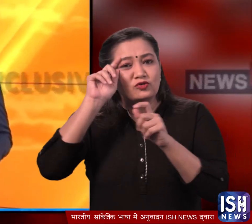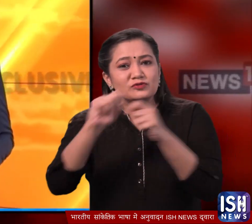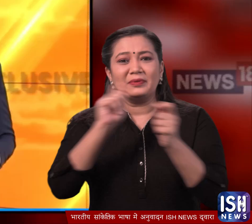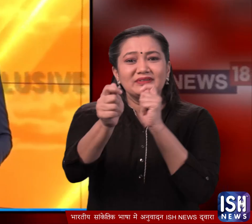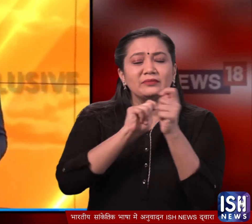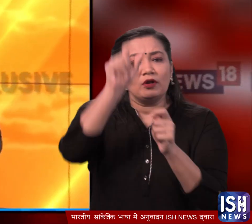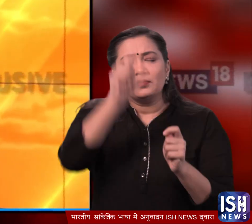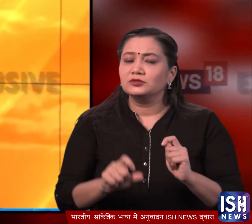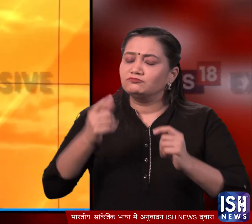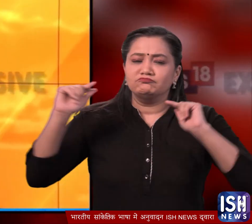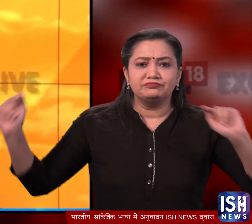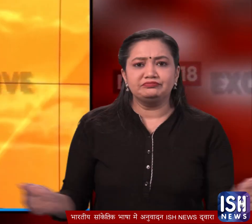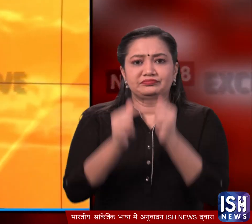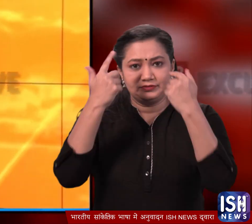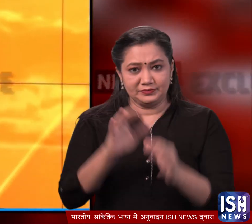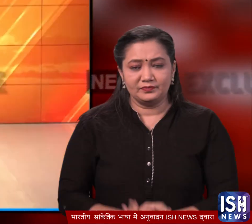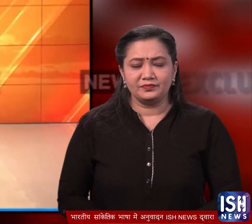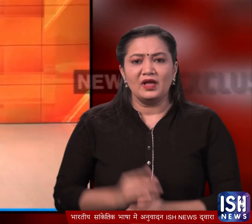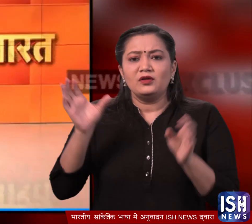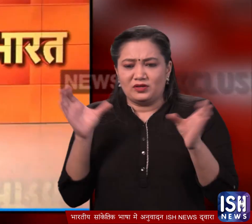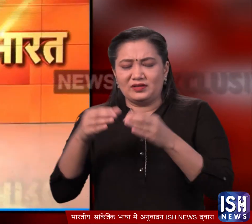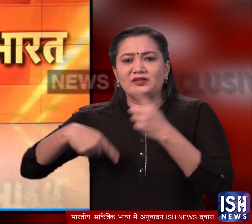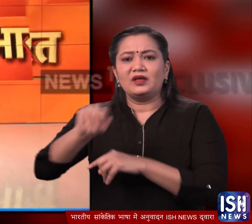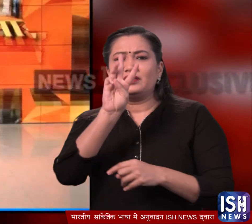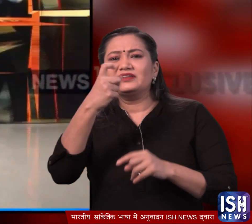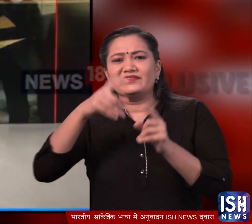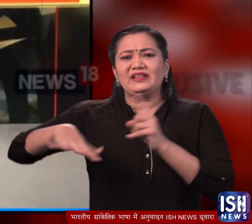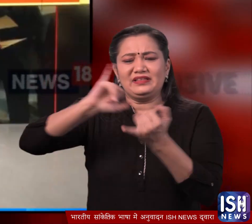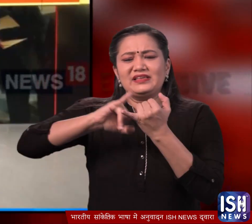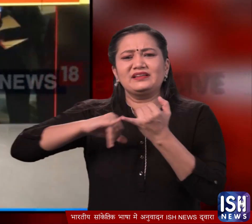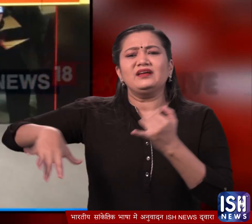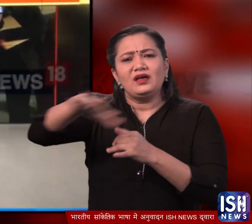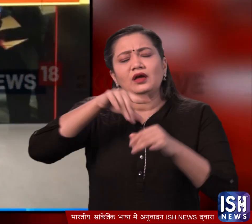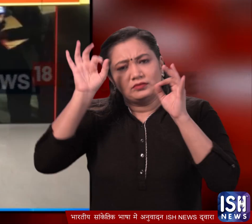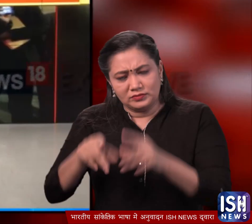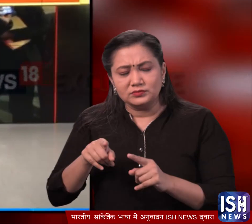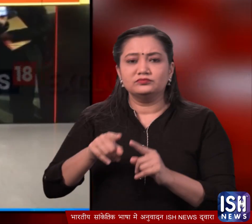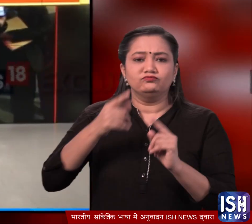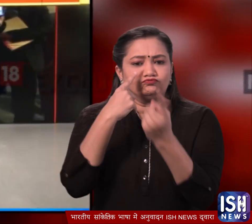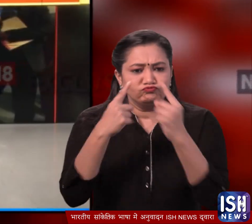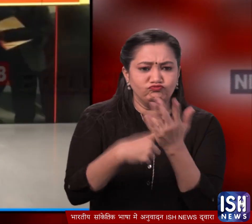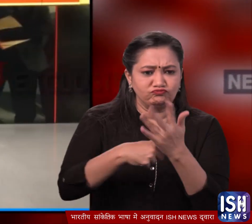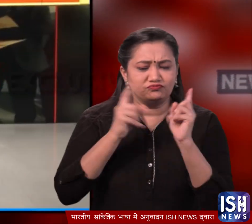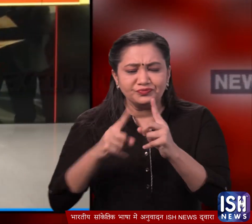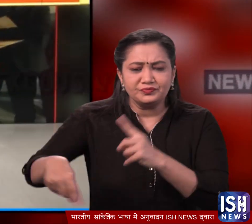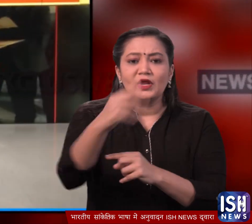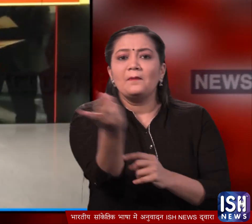एक डॉक्टर और एक पत्रकार अधिकारियों से भिड़ गए। ये घटना एक रोज पहले की है, जब प्रशासन की एक टीम सेक्टर 37 के इलाके में